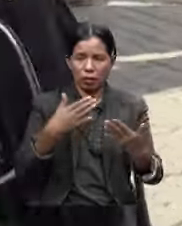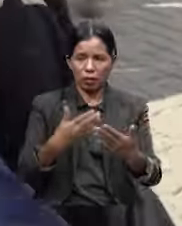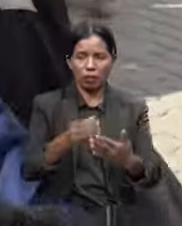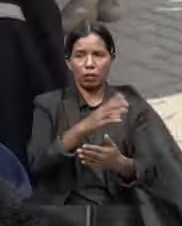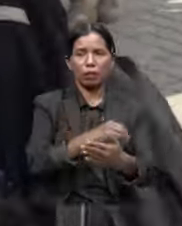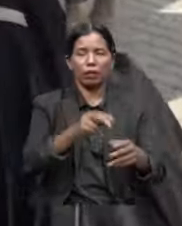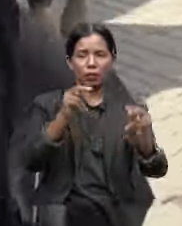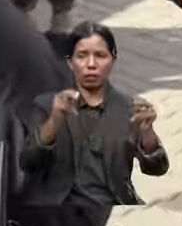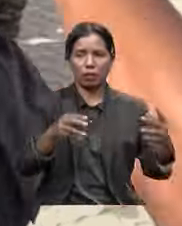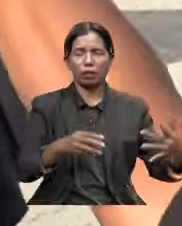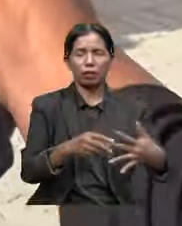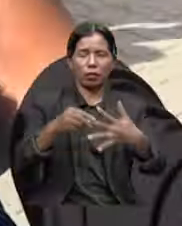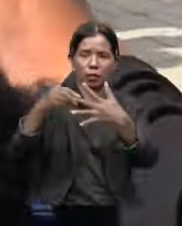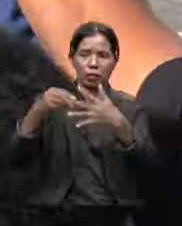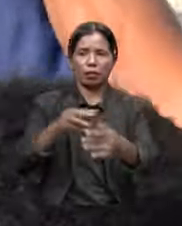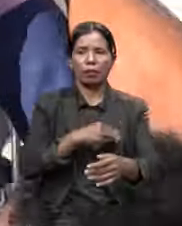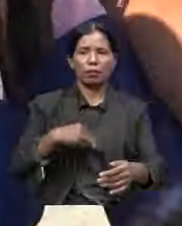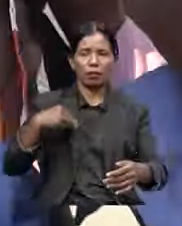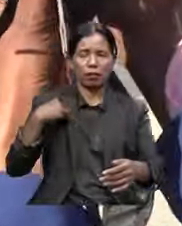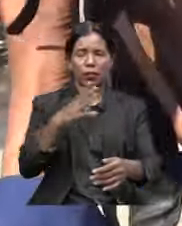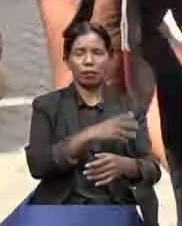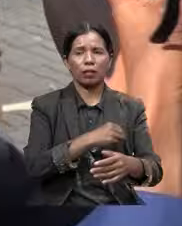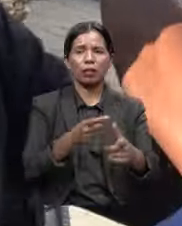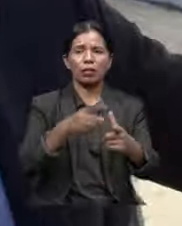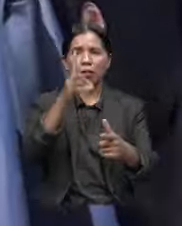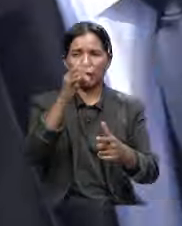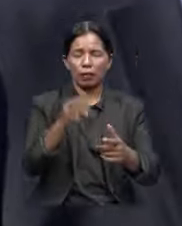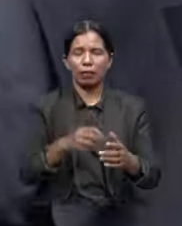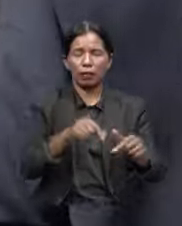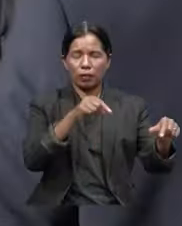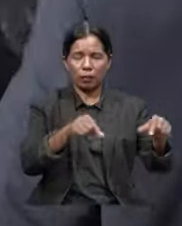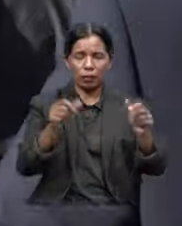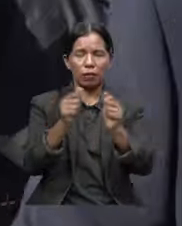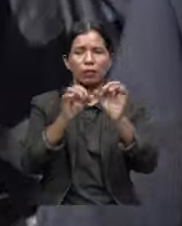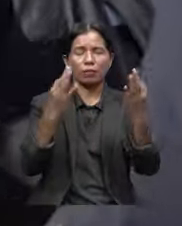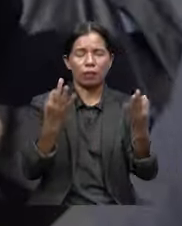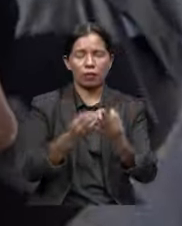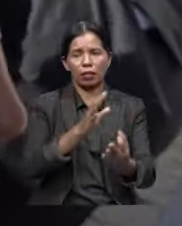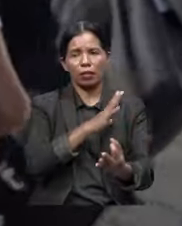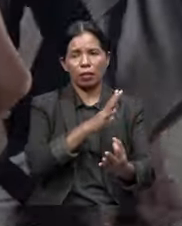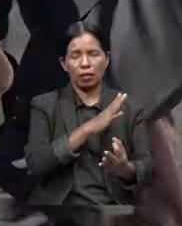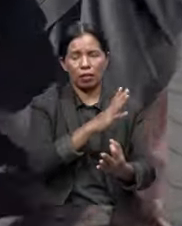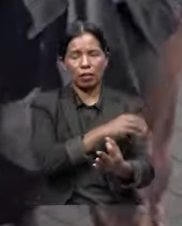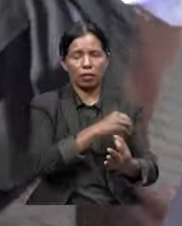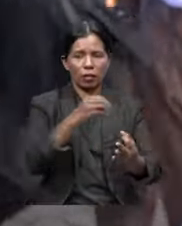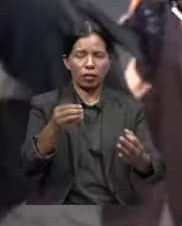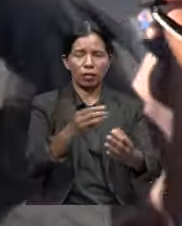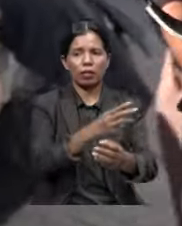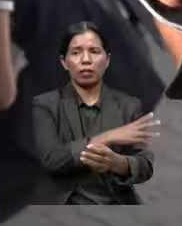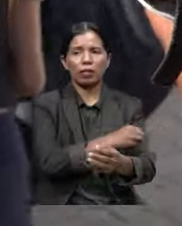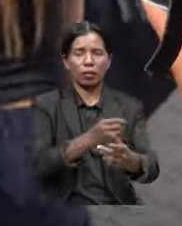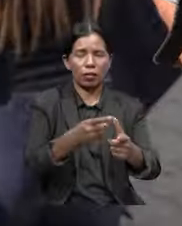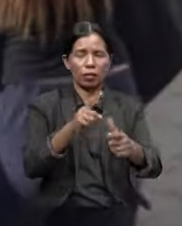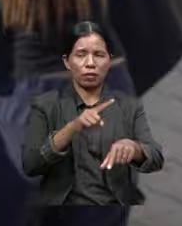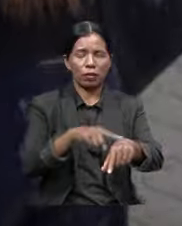sidade spesial iha kongregasaun Madre Alma praia dos coqueiros dili deficiente honia familia sira hein keda si portang nunciatura nian desde